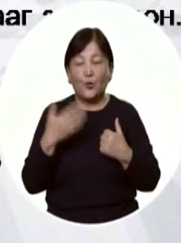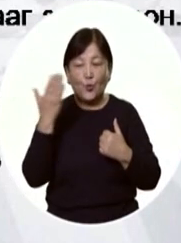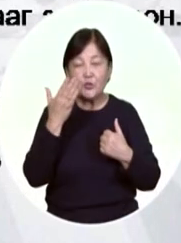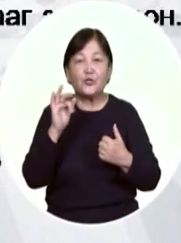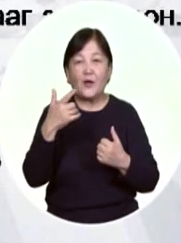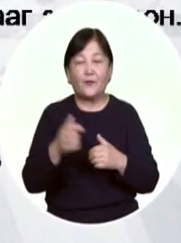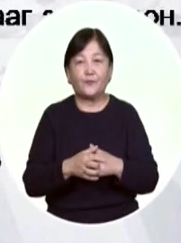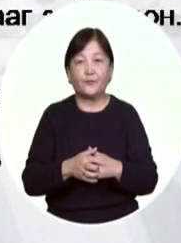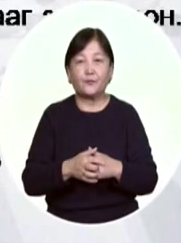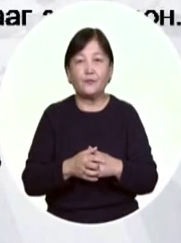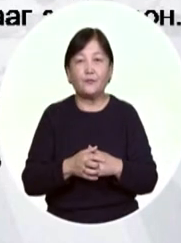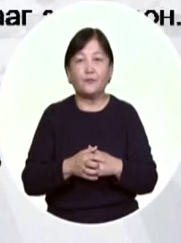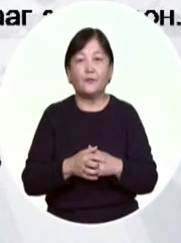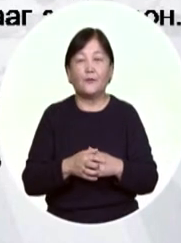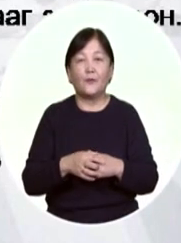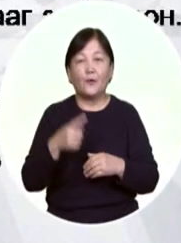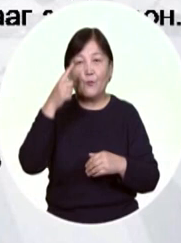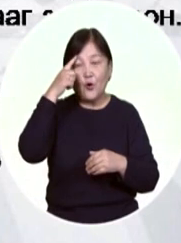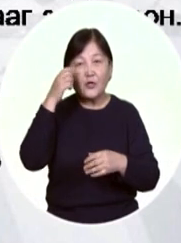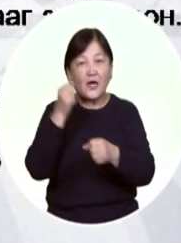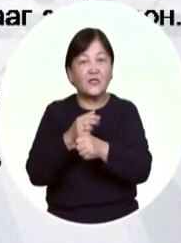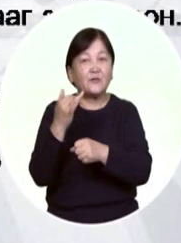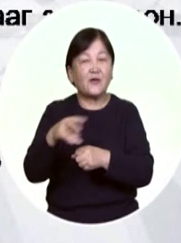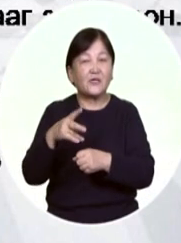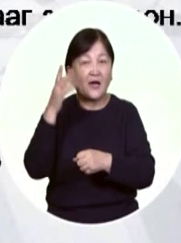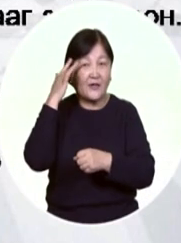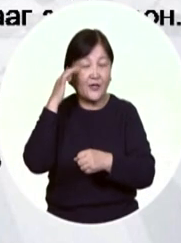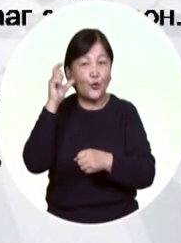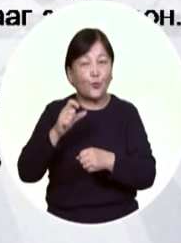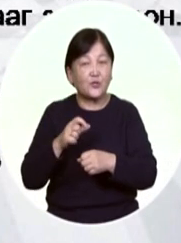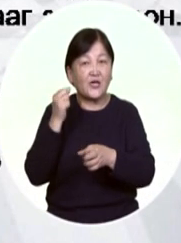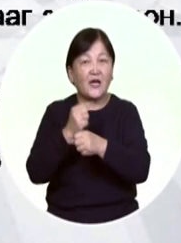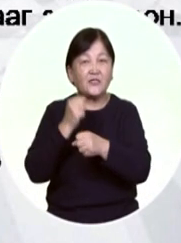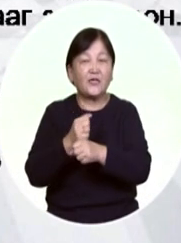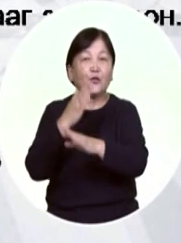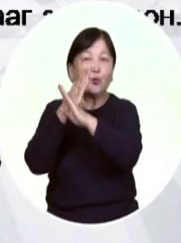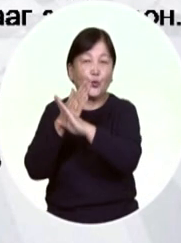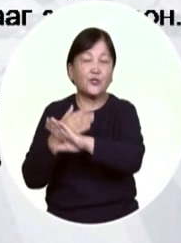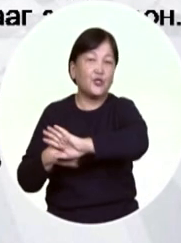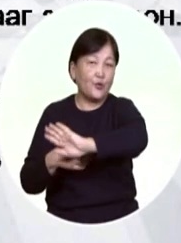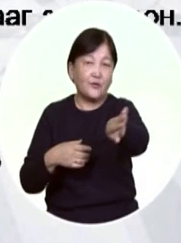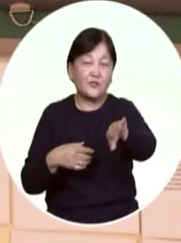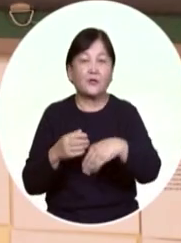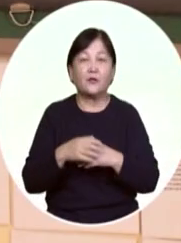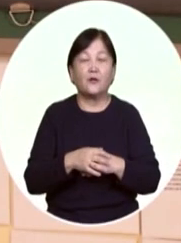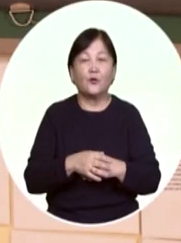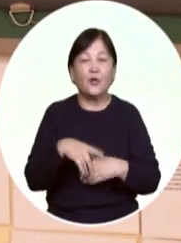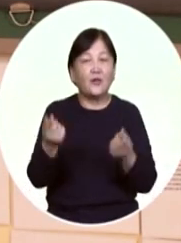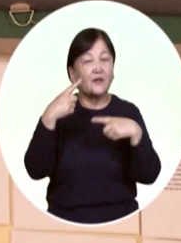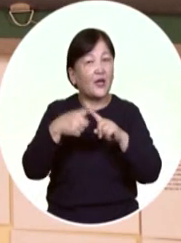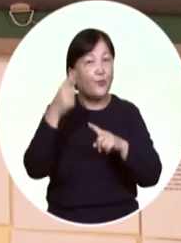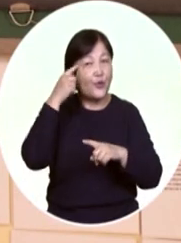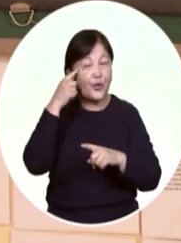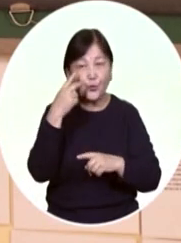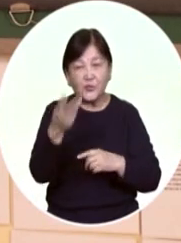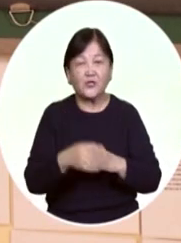За, тэгээд Монголд ажиллаж байсан гадаадын пүүсүүд үйл ажиллагааг зогсоосон гэж байна. За, тэгвэл дахиад бодоод үз. Энэ үйл